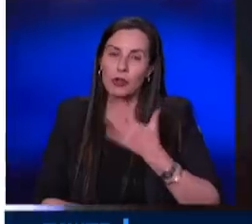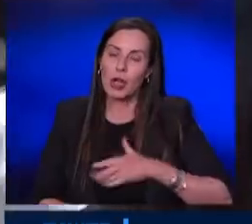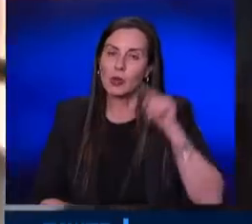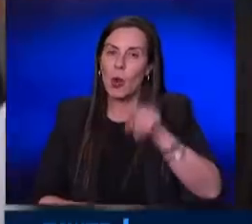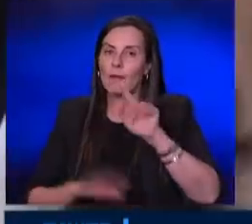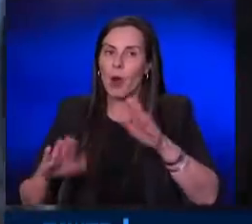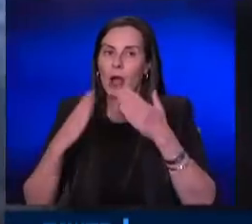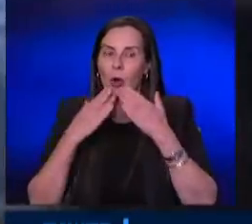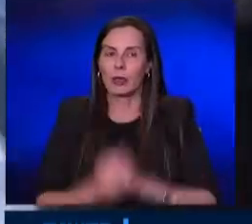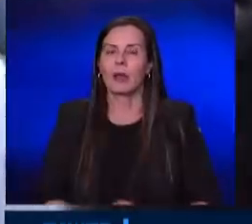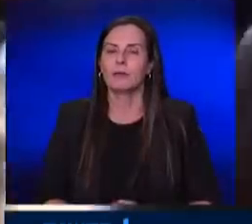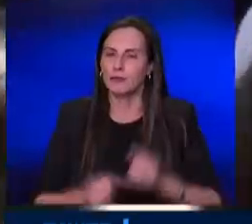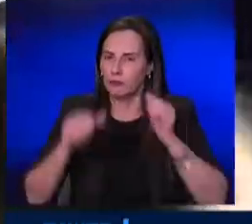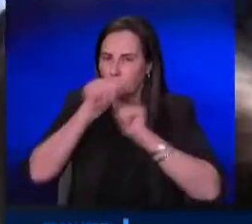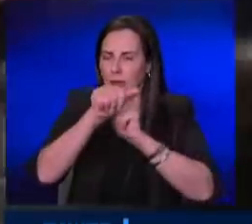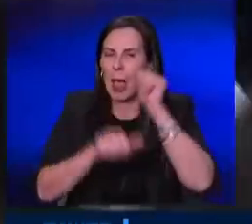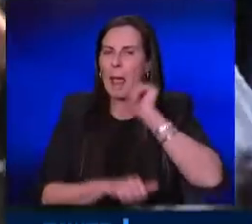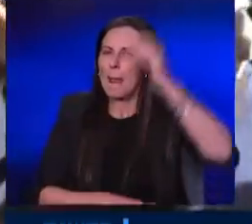לכותל.